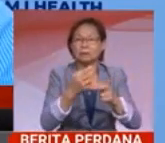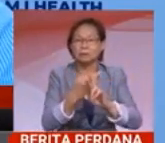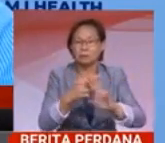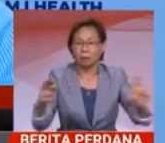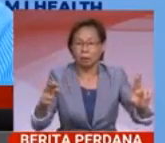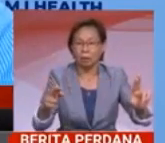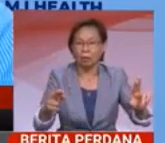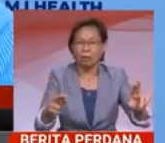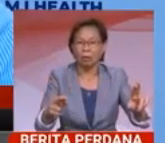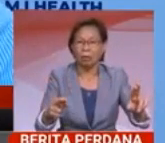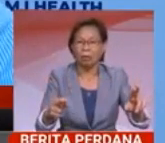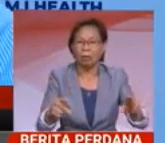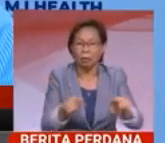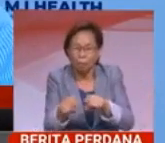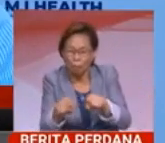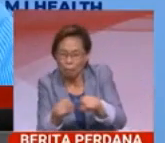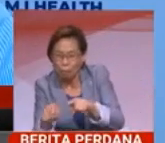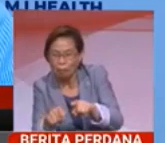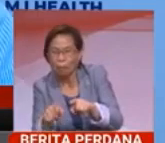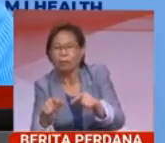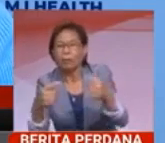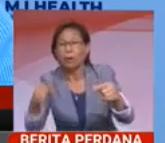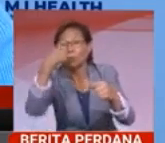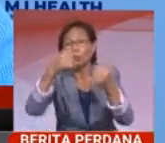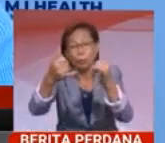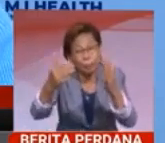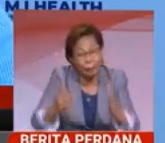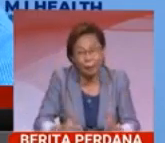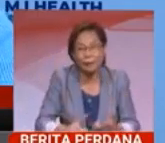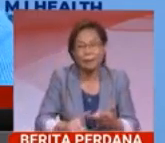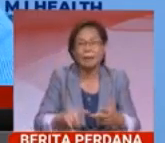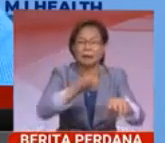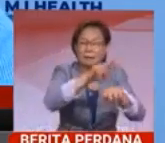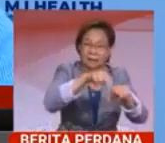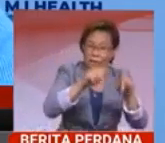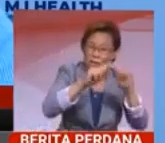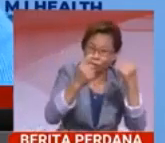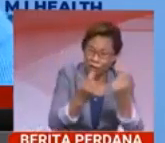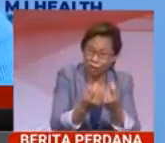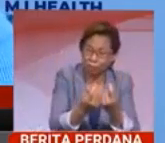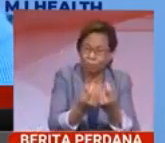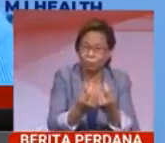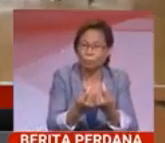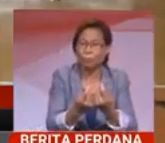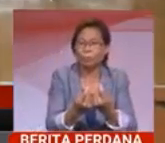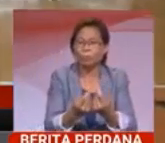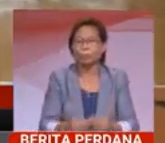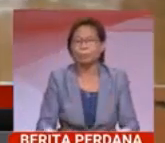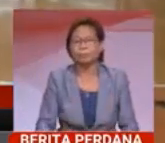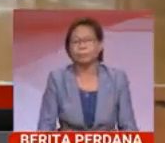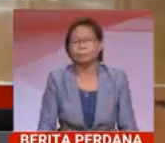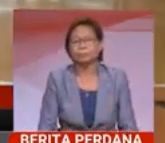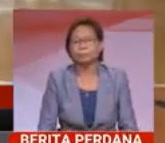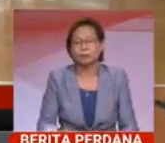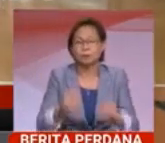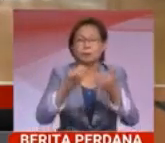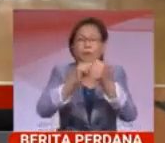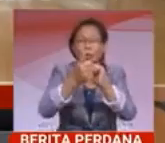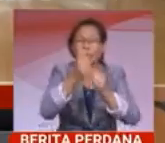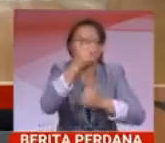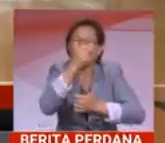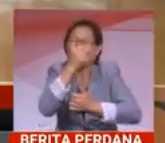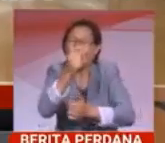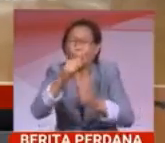opo-opo amay sama the desktop ataupun keju sukanya